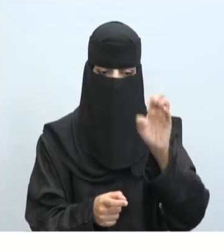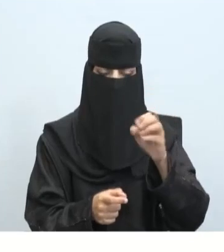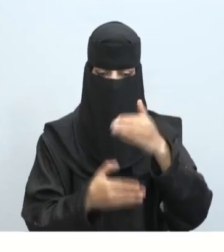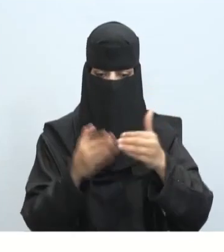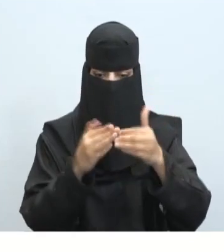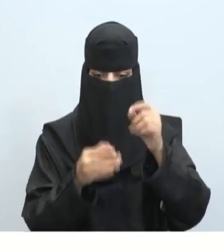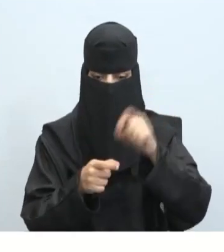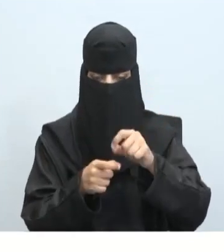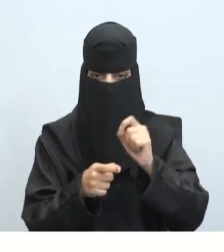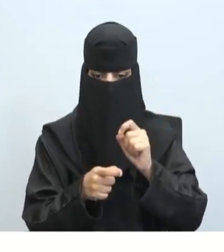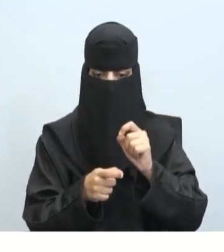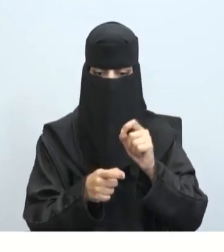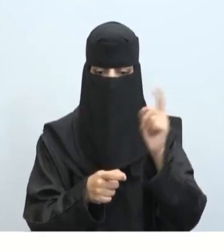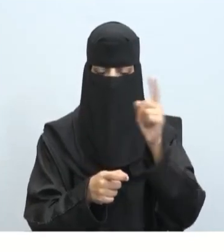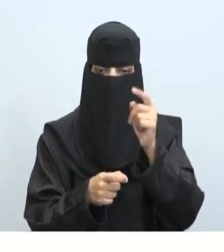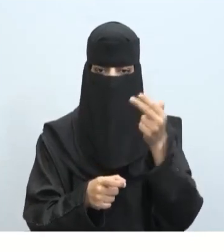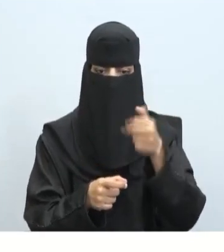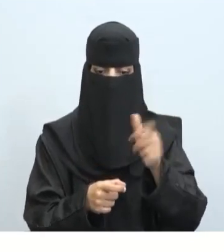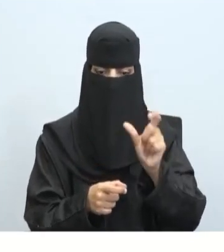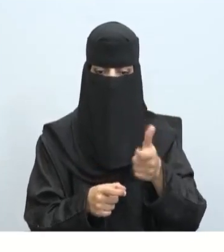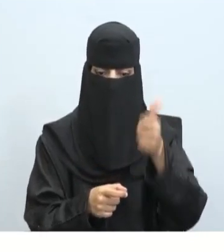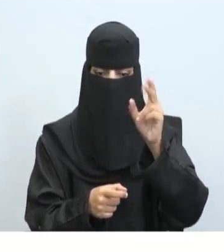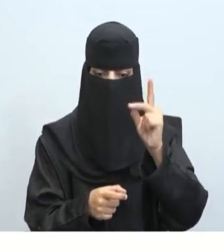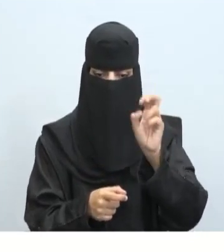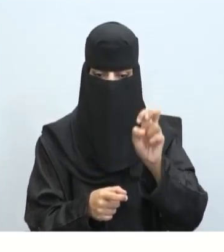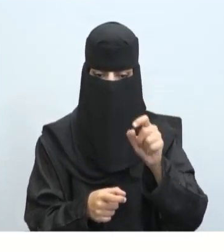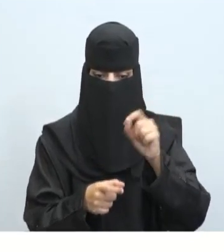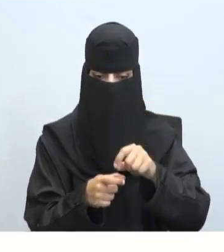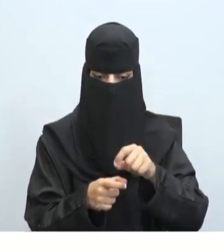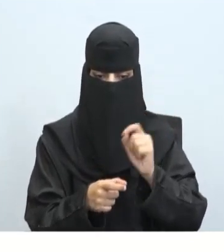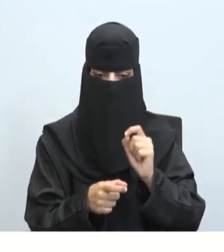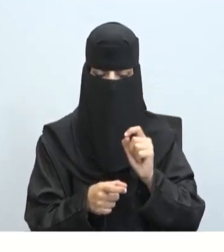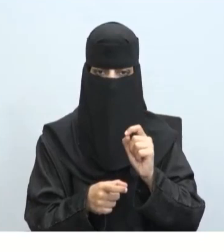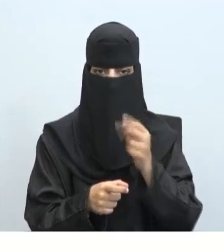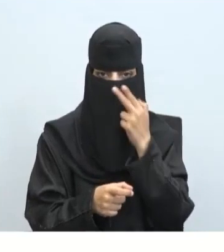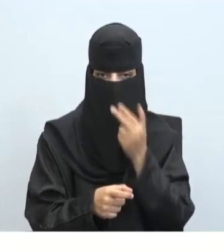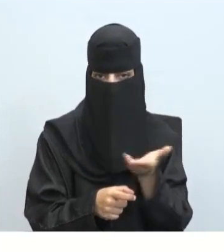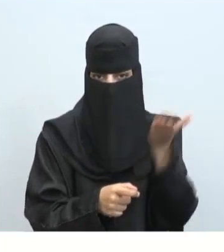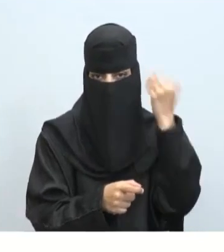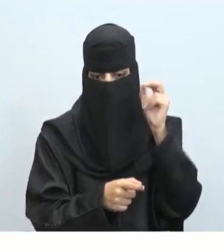بني في عصر مملكه غرناطه في القرن السابع